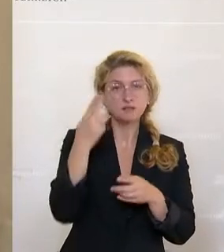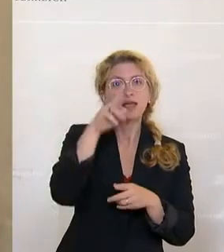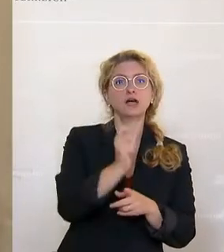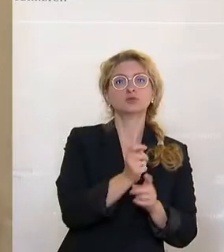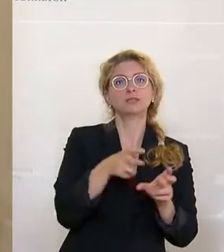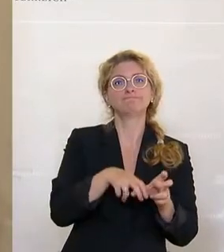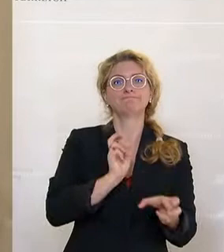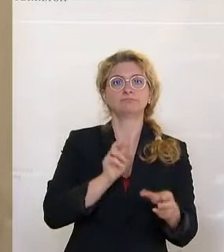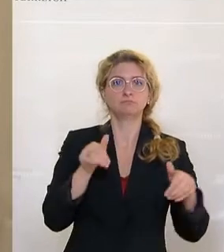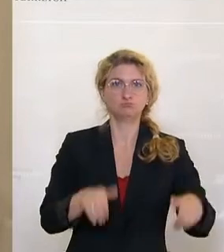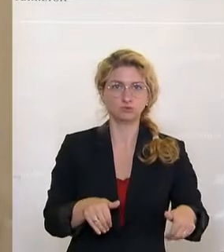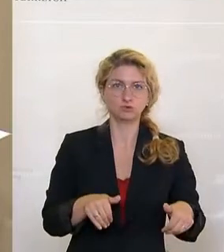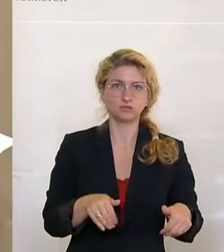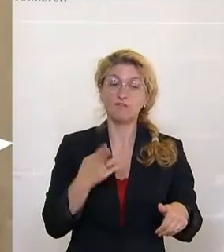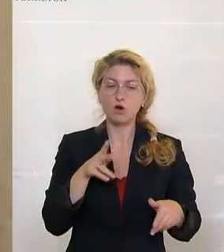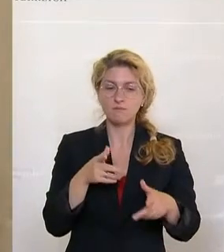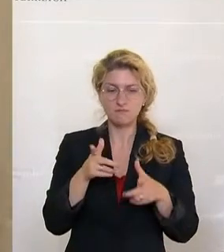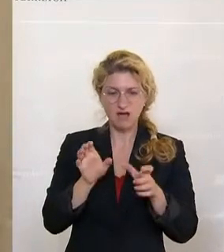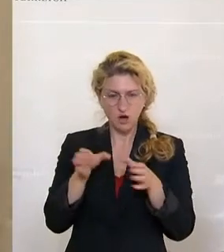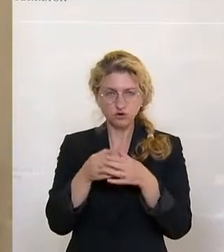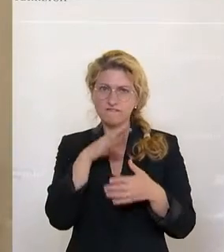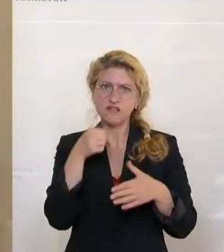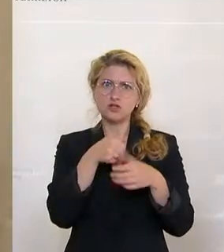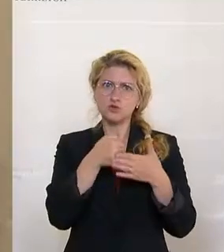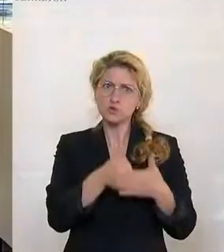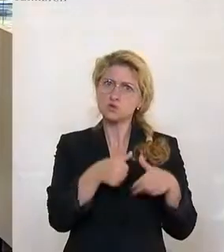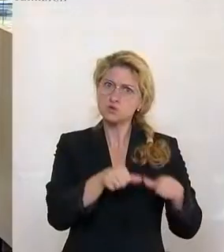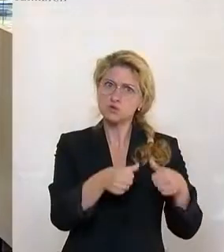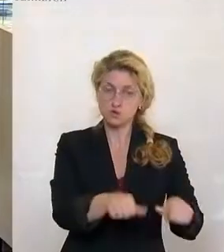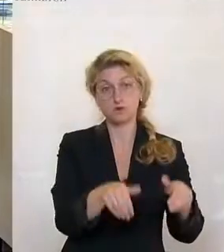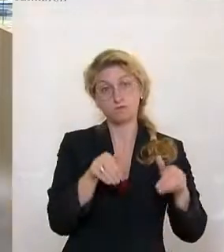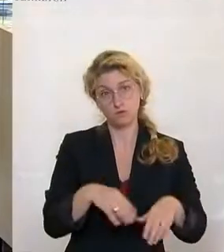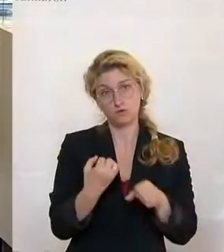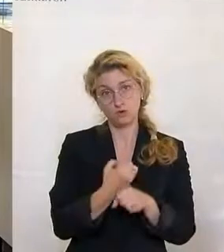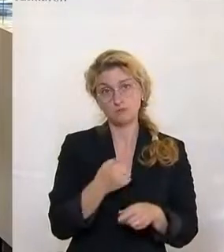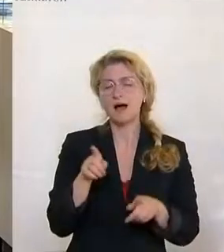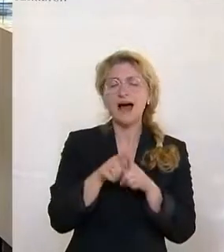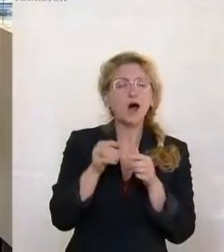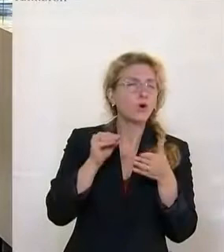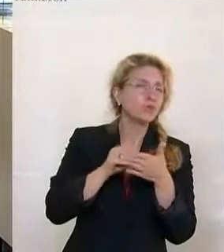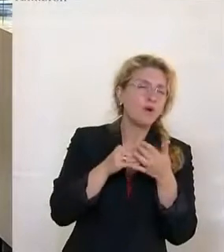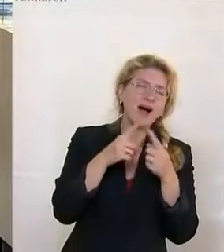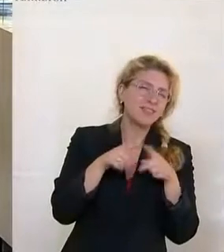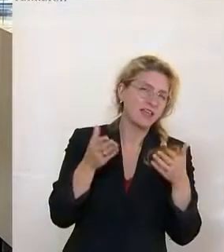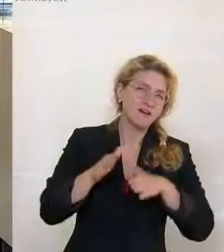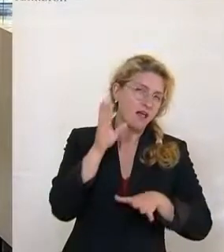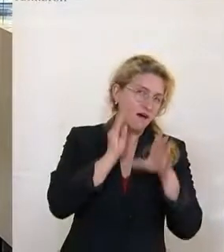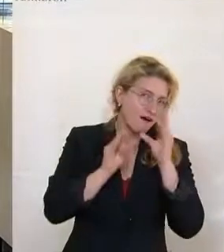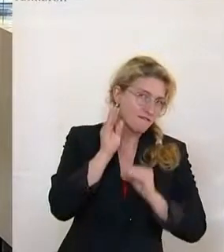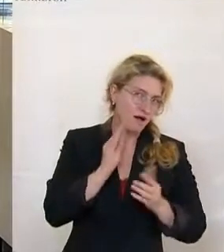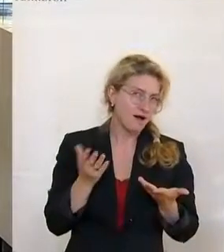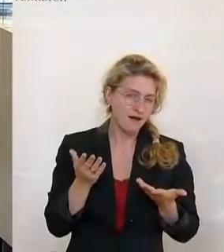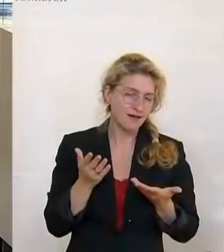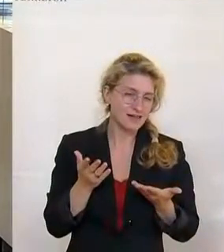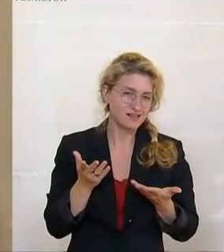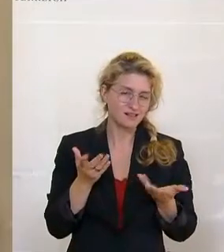Druck aus dem Ausschuss bedurft. Wir erfuhren aber auch sonstige Fälle von Postenschacher und wir erfuhren